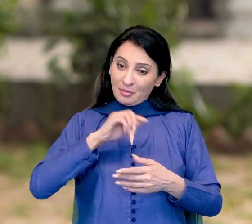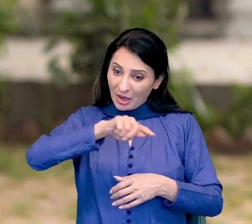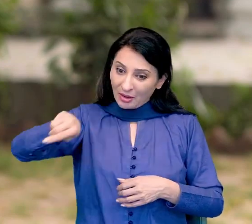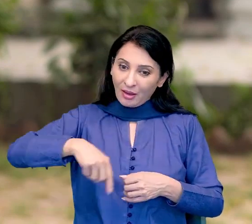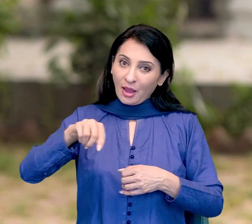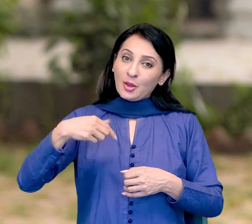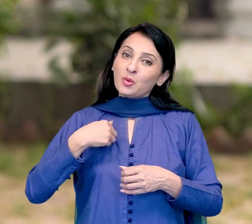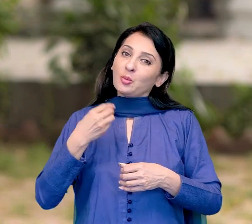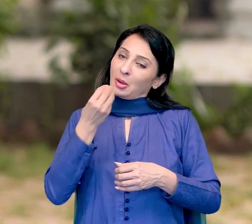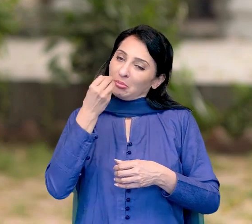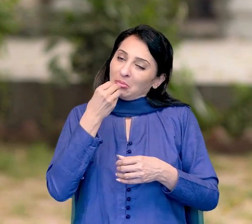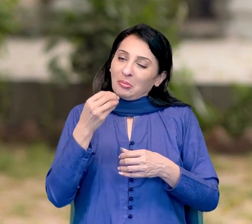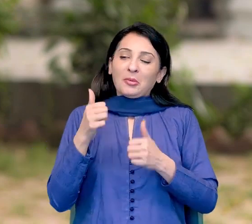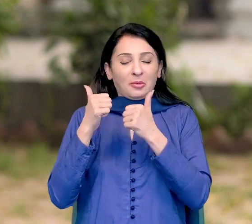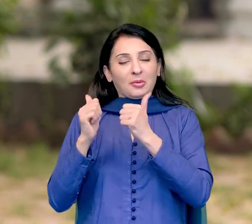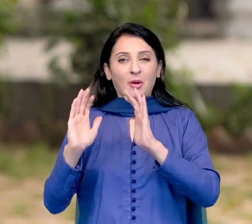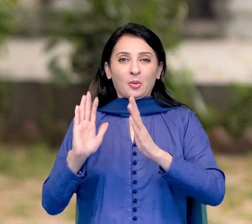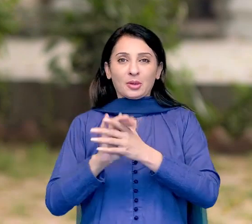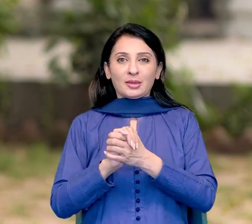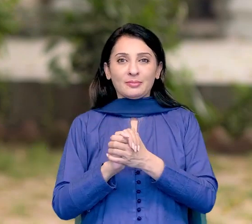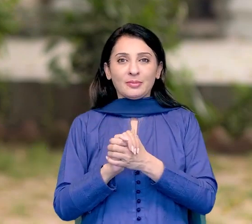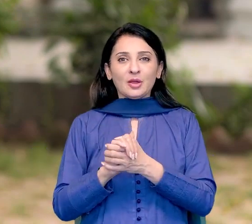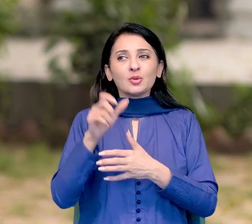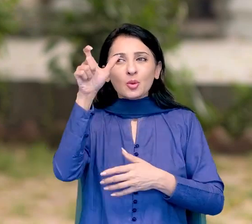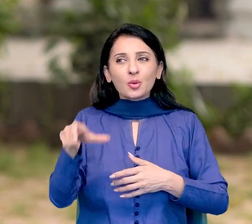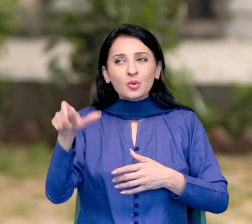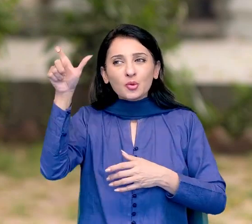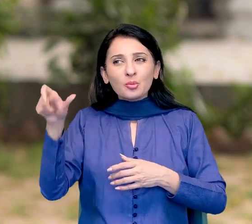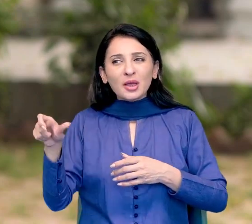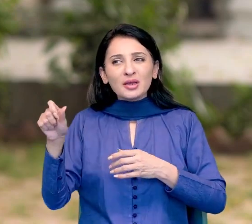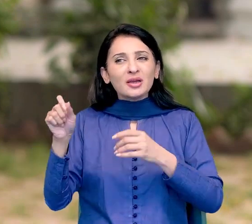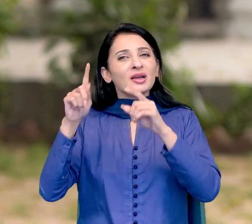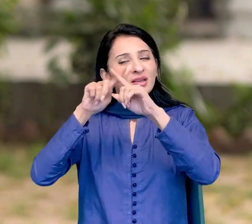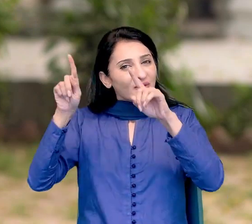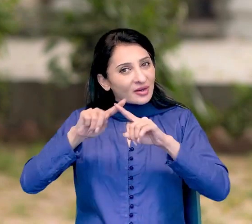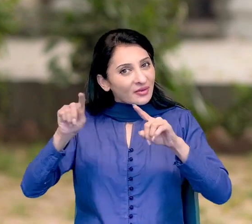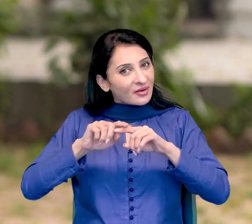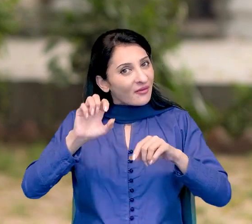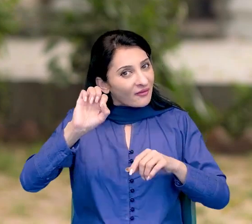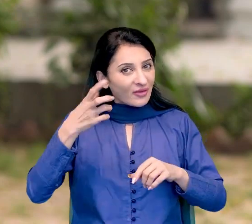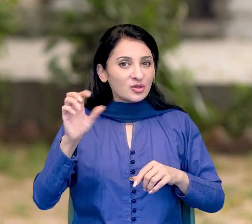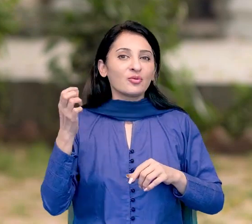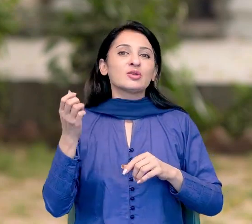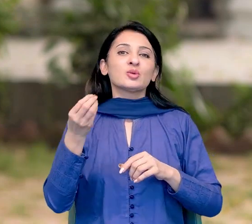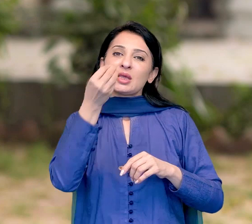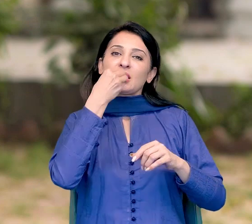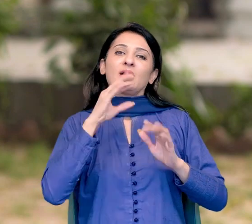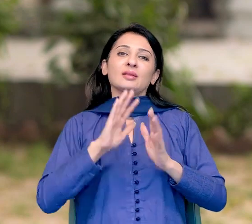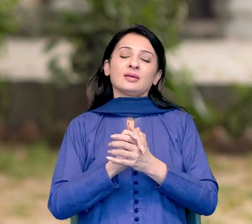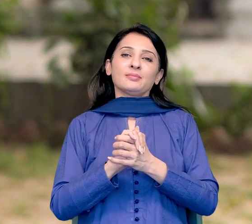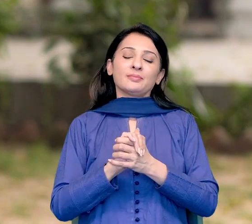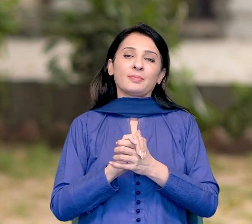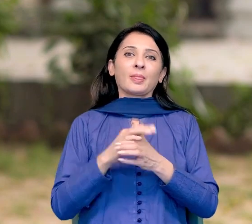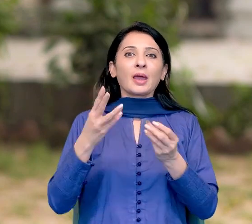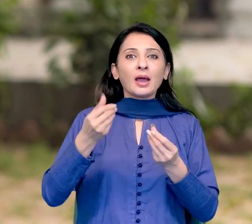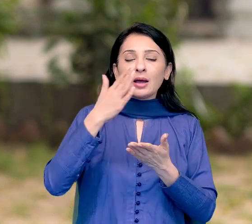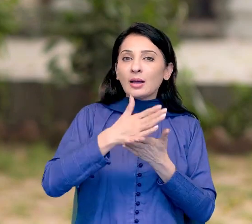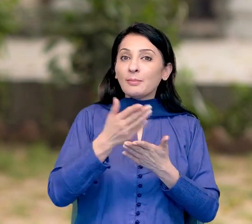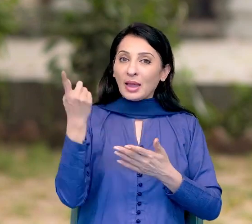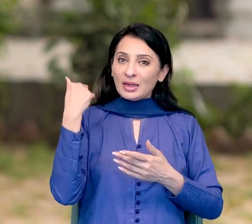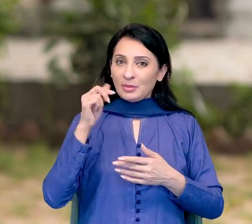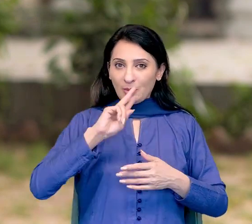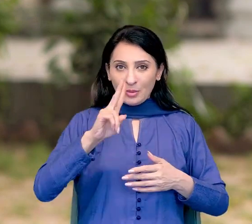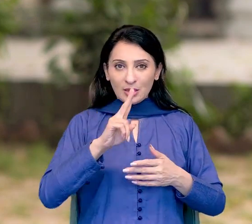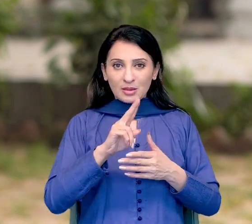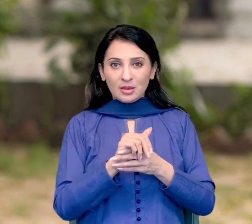بنائے. So human beings eat for a variety of reasons and a lot of them are emotional, they are not physical reasons. Finally,